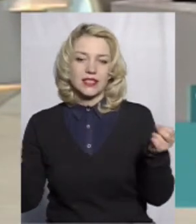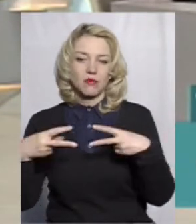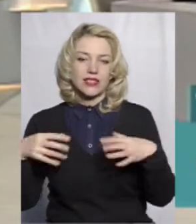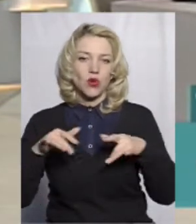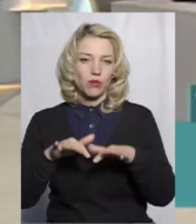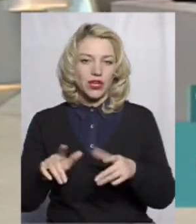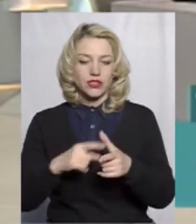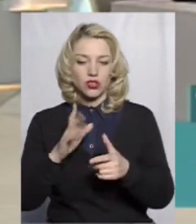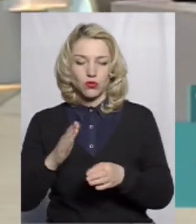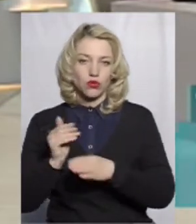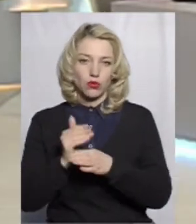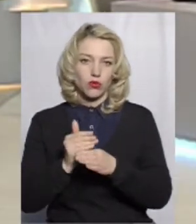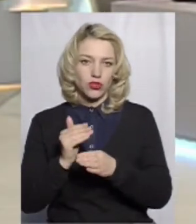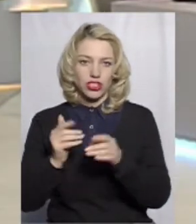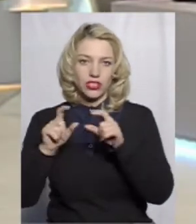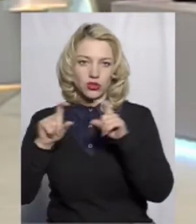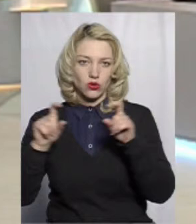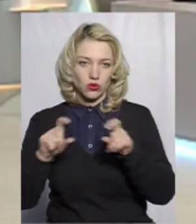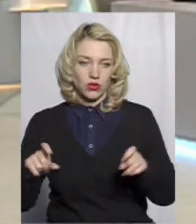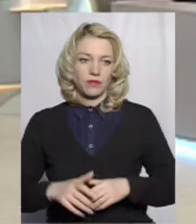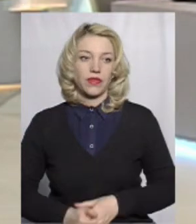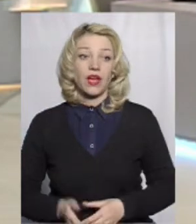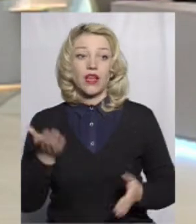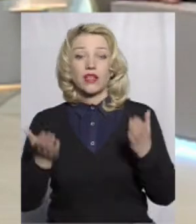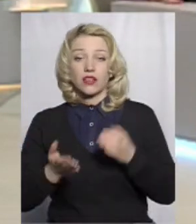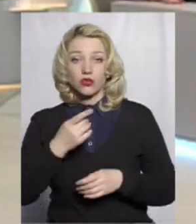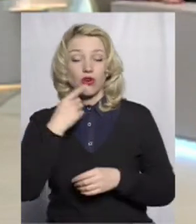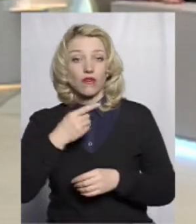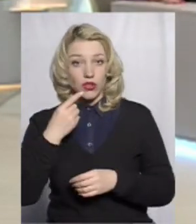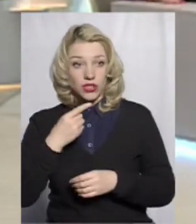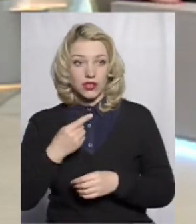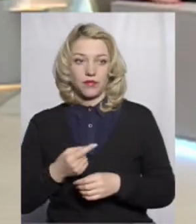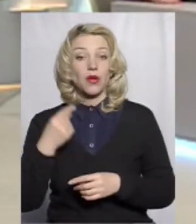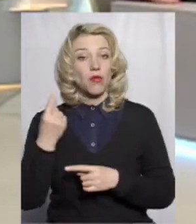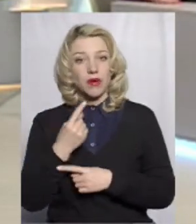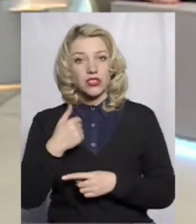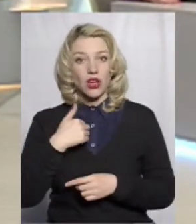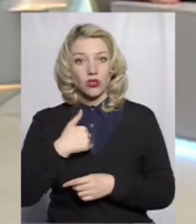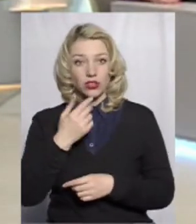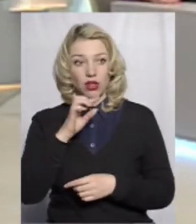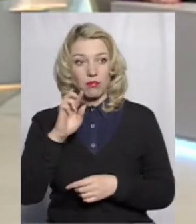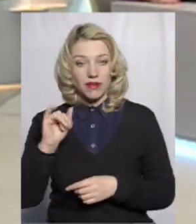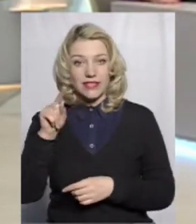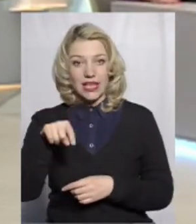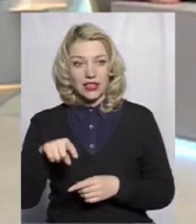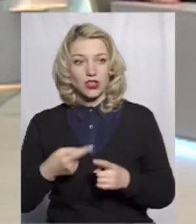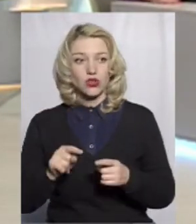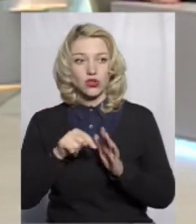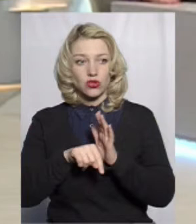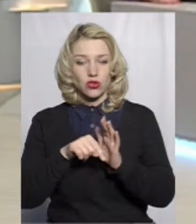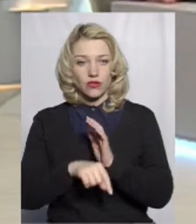будуть допоміжні структури? Ну, якщо говорити, ну, по-перше, я хотіла би все-таки стосовно